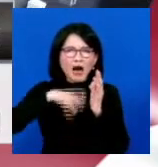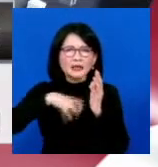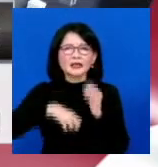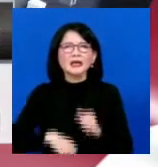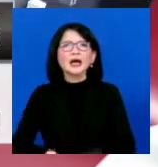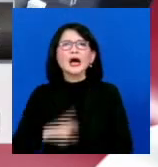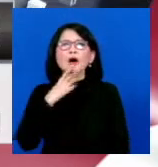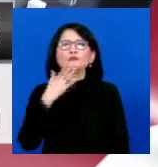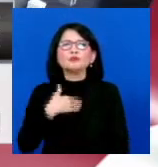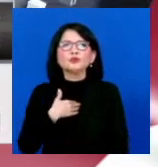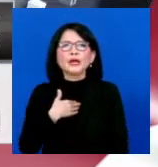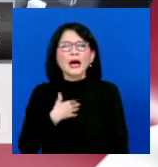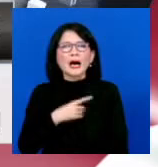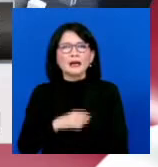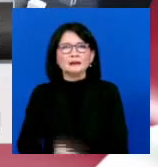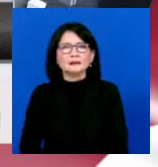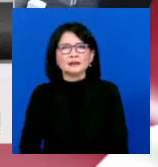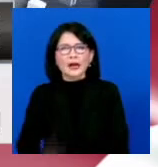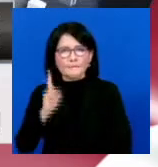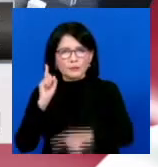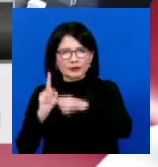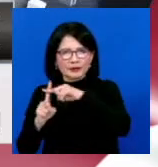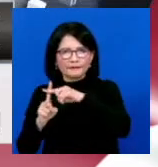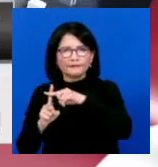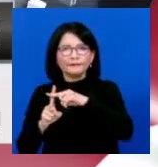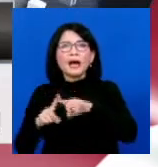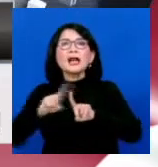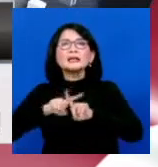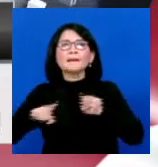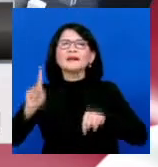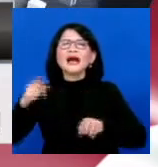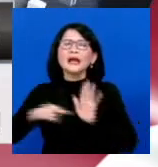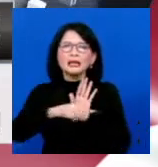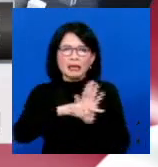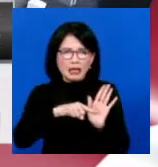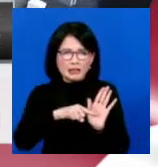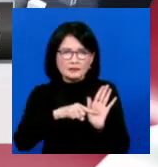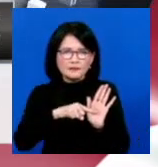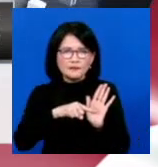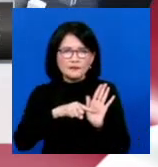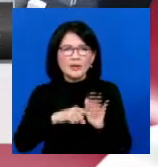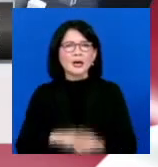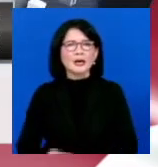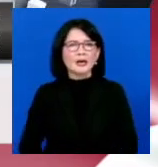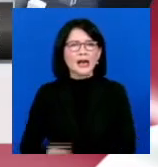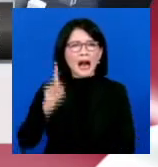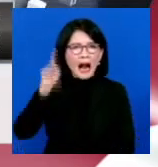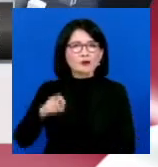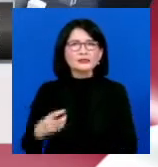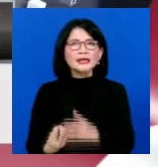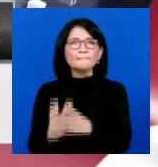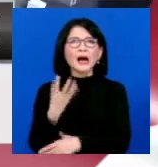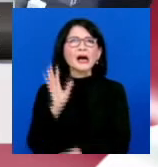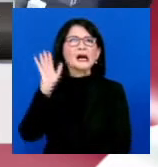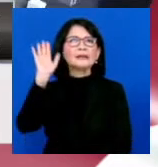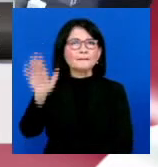memiliki aspek positif tapi juga ada aspek negatif yang harus kita kembangkan ke